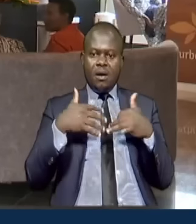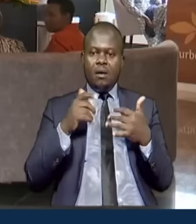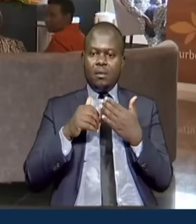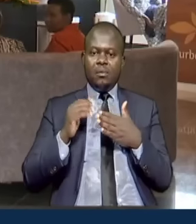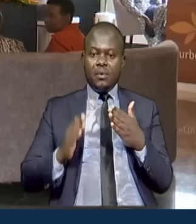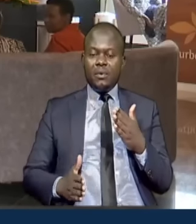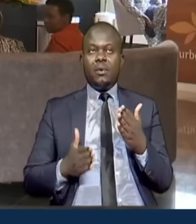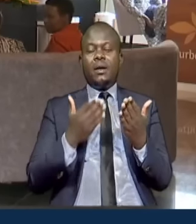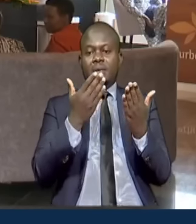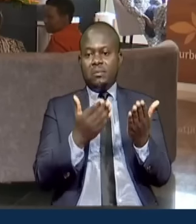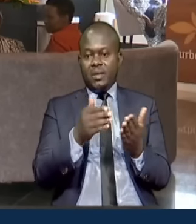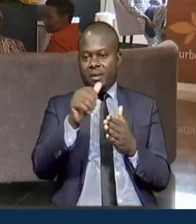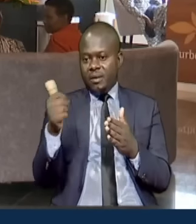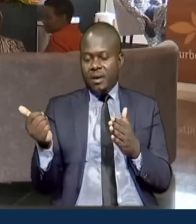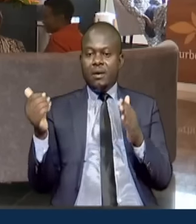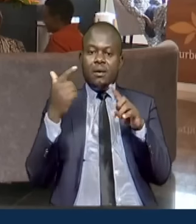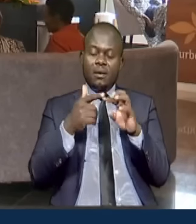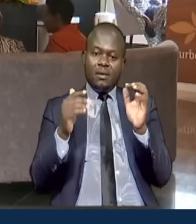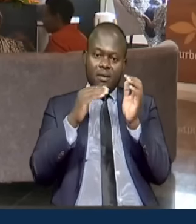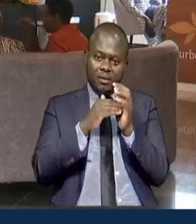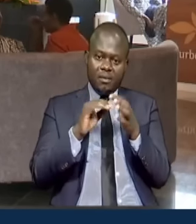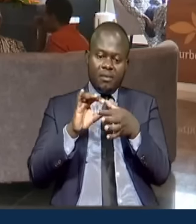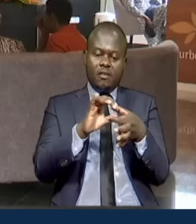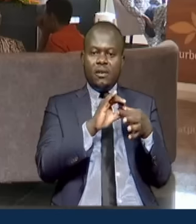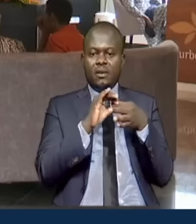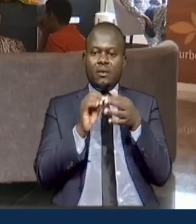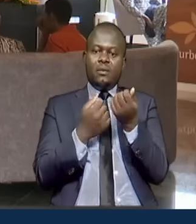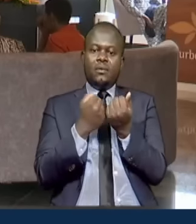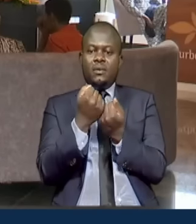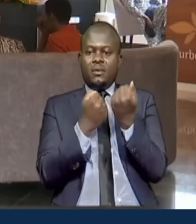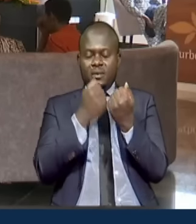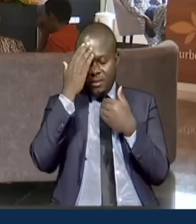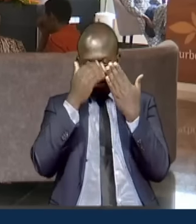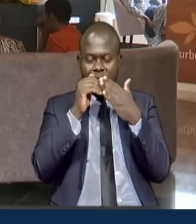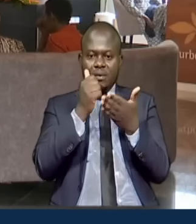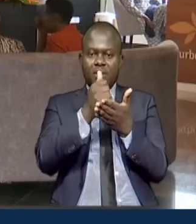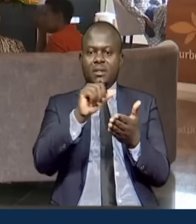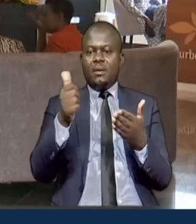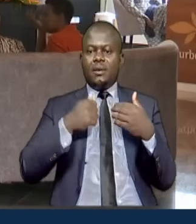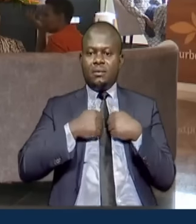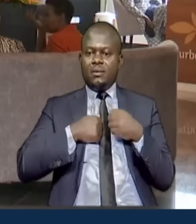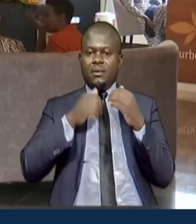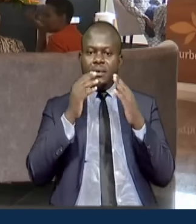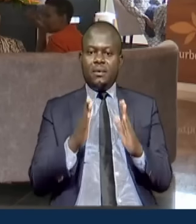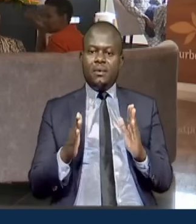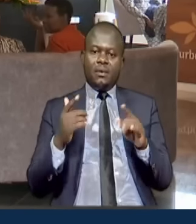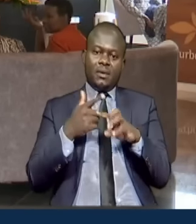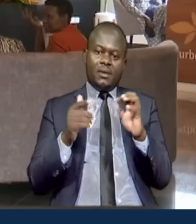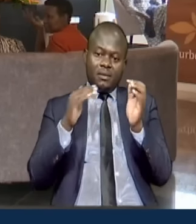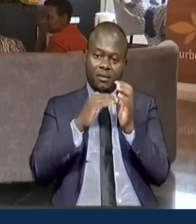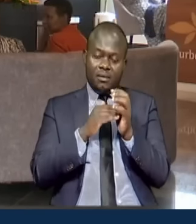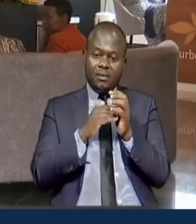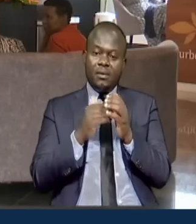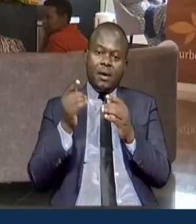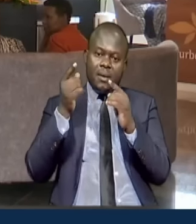imbere y'abandi, niyo noneho gufatanya no gufashanya kugira ngo bafashe abandi banyarwanda, ndetse yewe